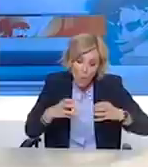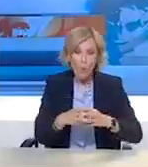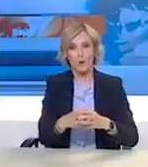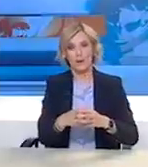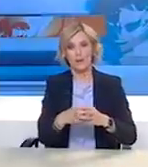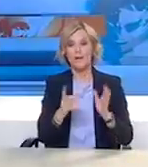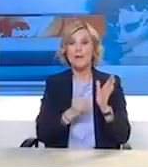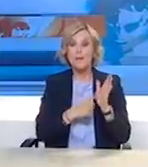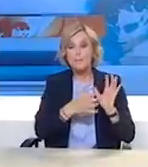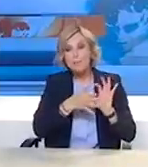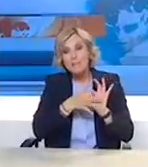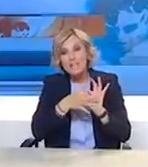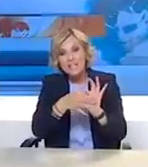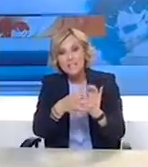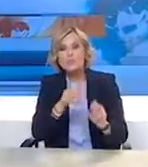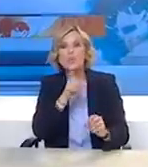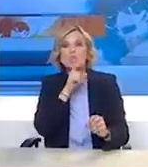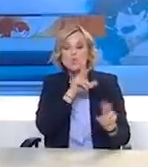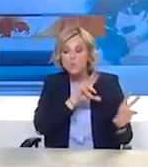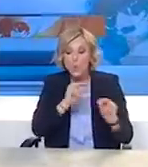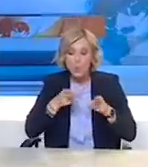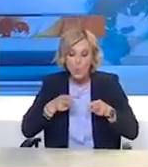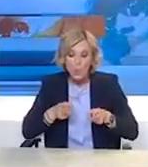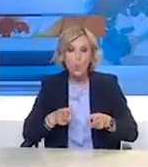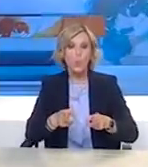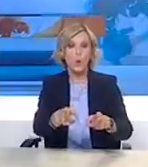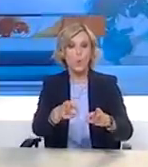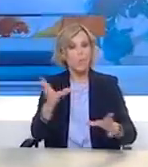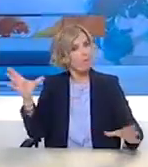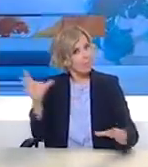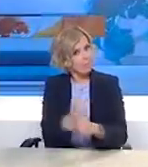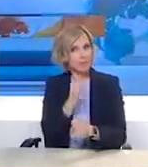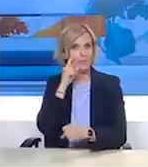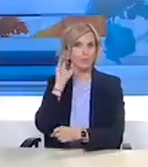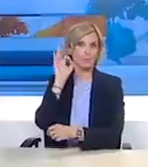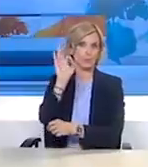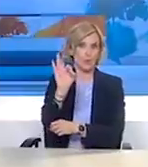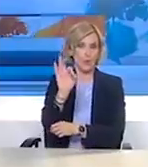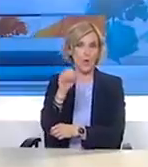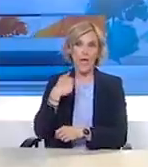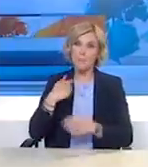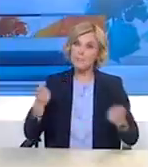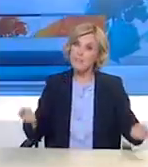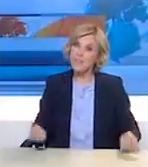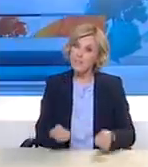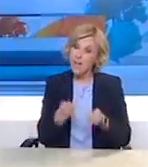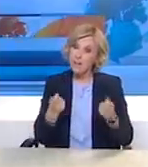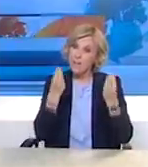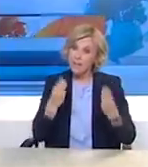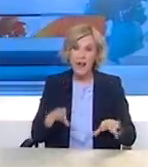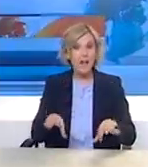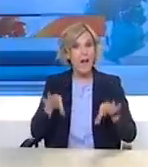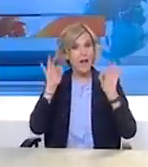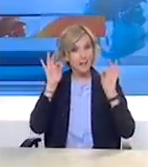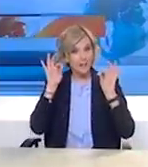Και πρέπει να συνεχίσουμε στην διακατεύθυνση μέχρι να πετύχουμε το στόχο μας. Γιατί η καλή αρχή που έχουμε κάνει αξίζει ένα εξίσου καλό